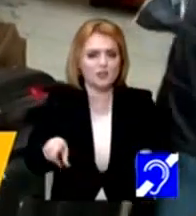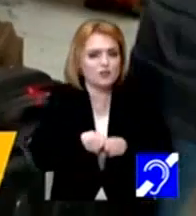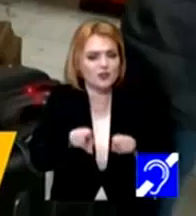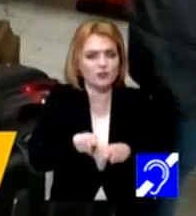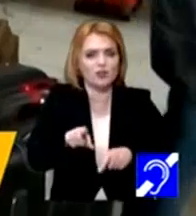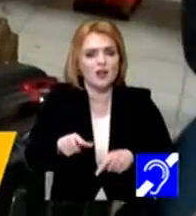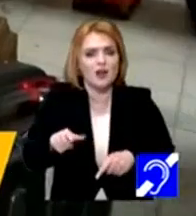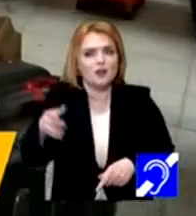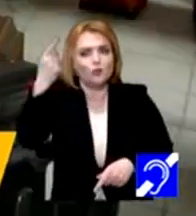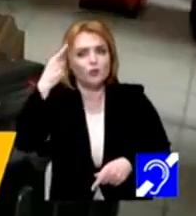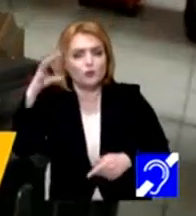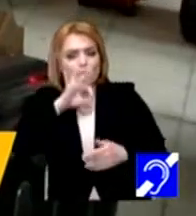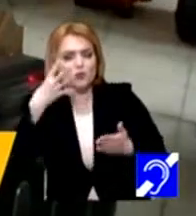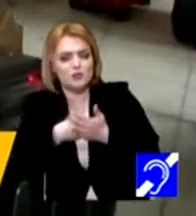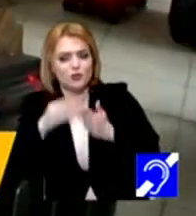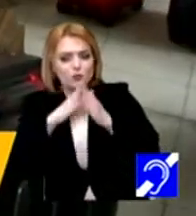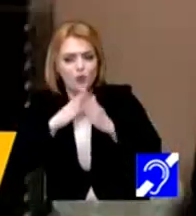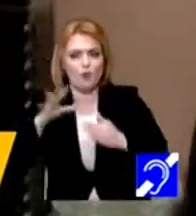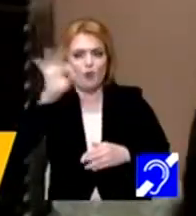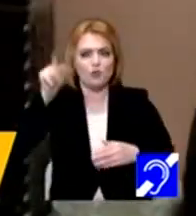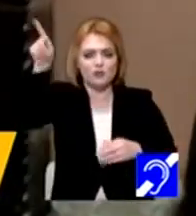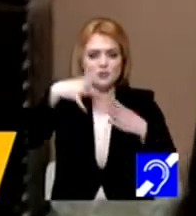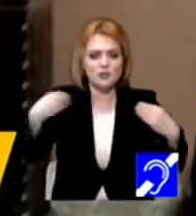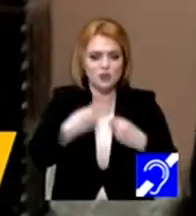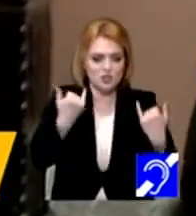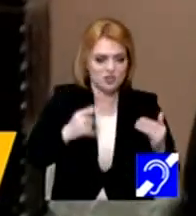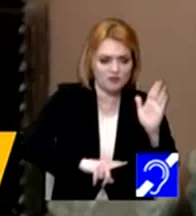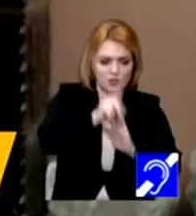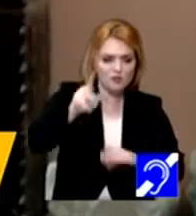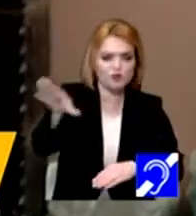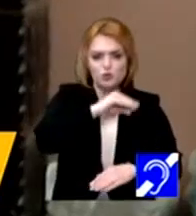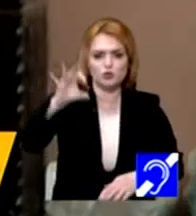dragi și acum sunt nevoiți să o ia de la zero.